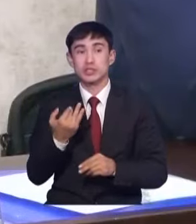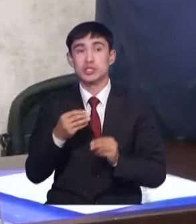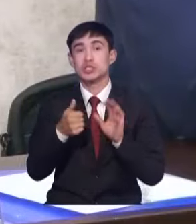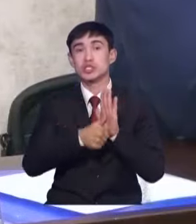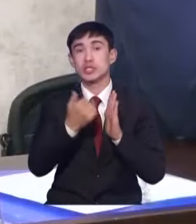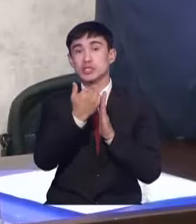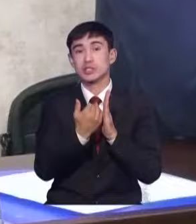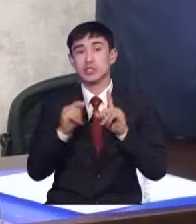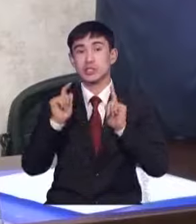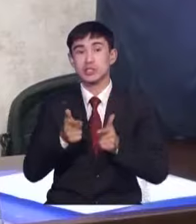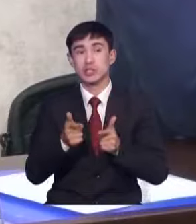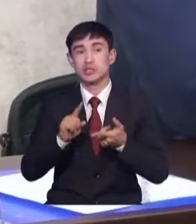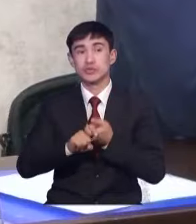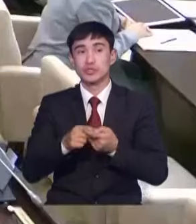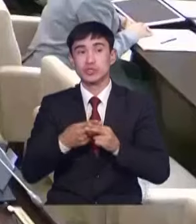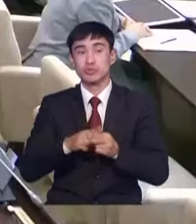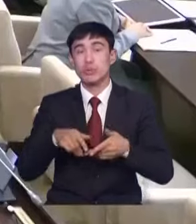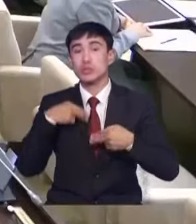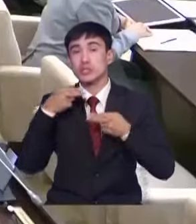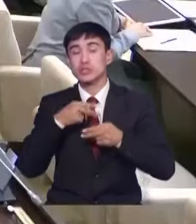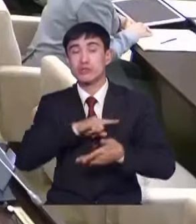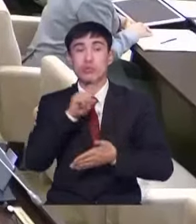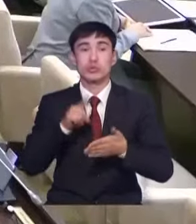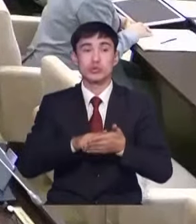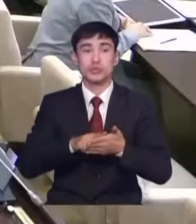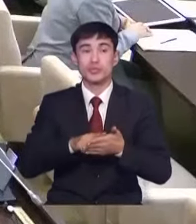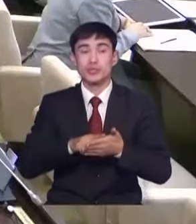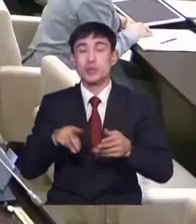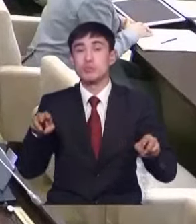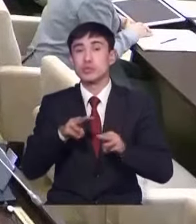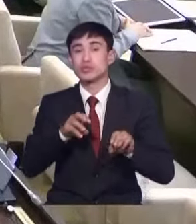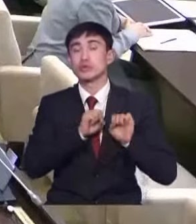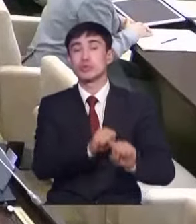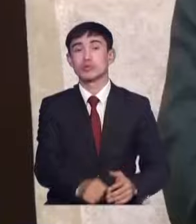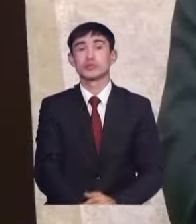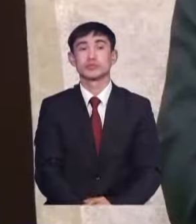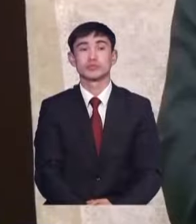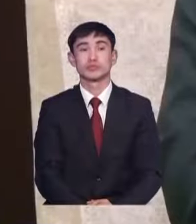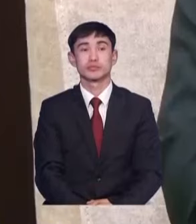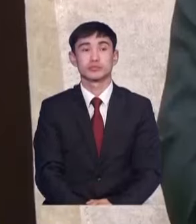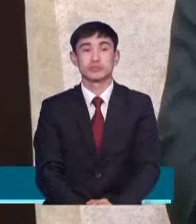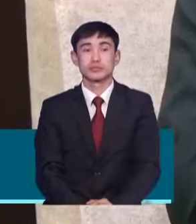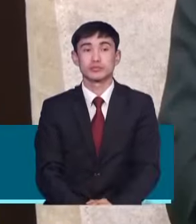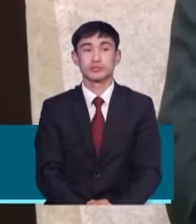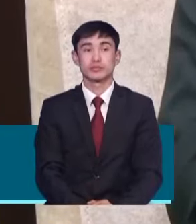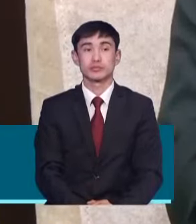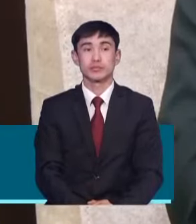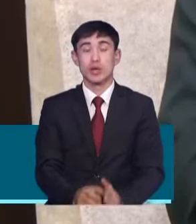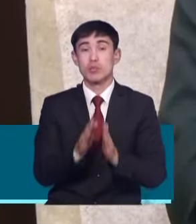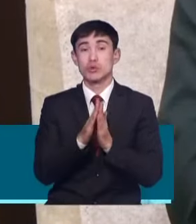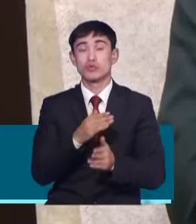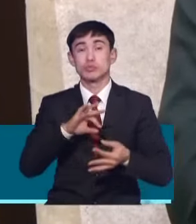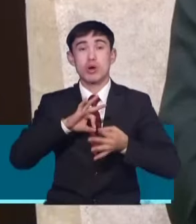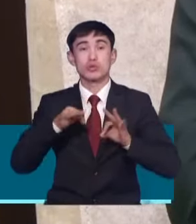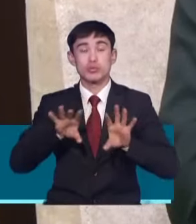шестая статья соглашения в связи с чем он обратился с вопросом к представителю Министерства обороны Прошу вас